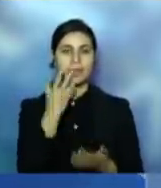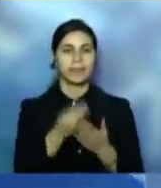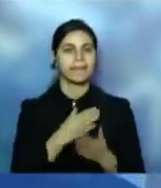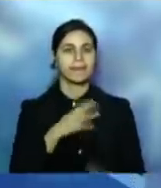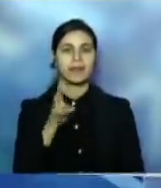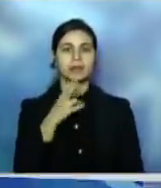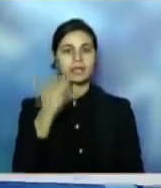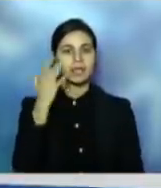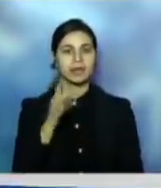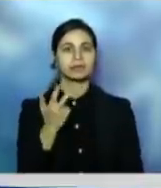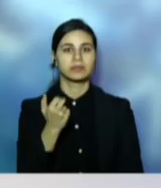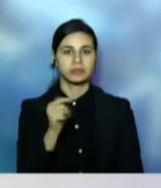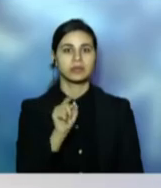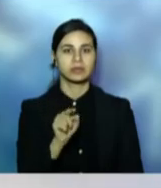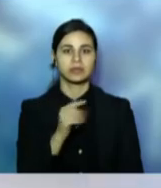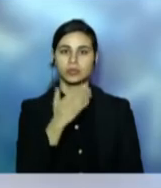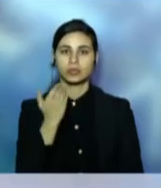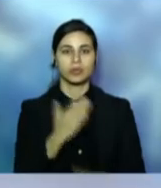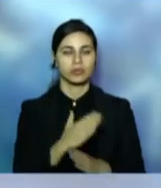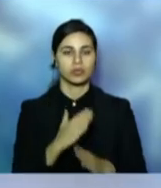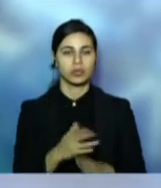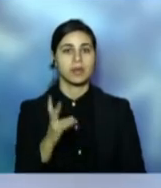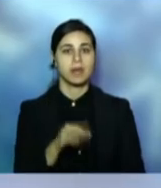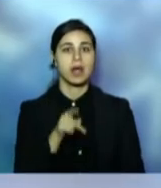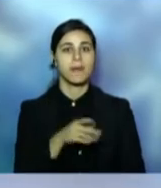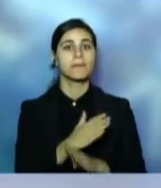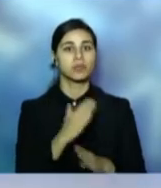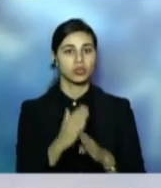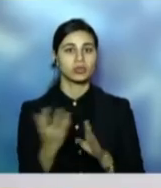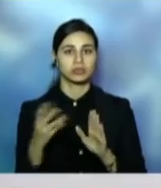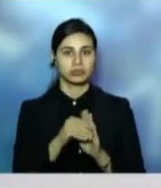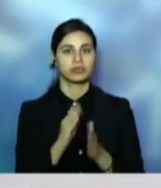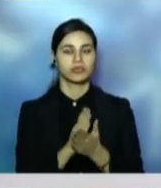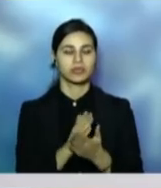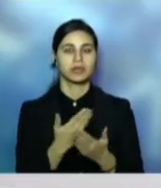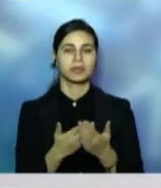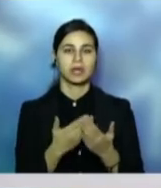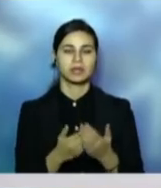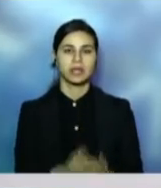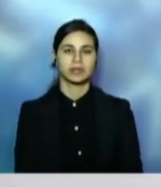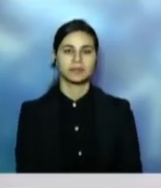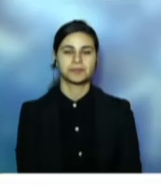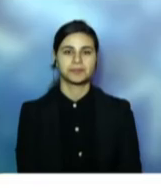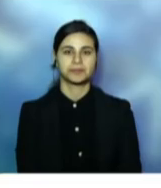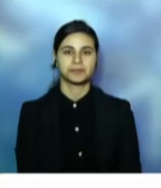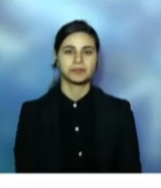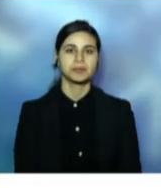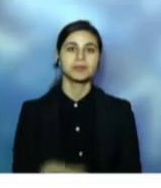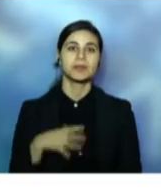უნდა დავიწყდეს, მართალია ისინი არ არის პური, მაგრამ პურ პროდუქტებია. მაგალითად,